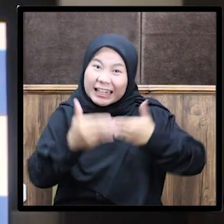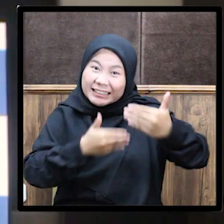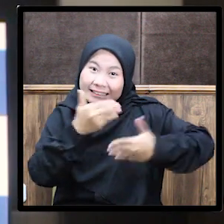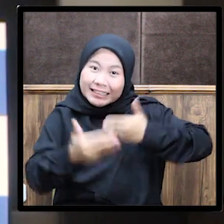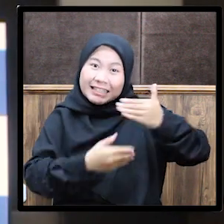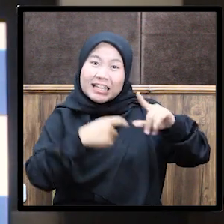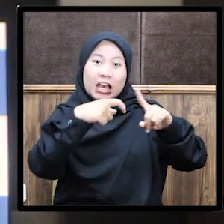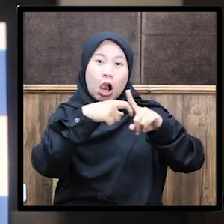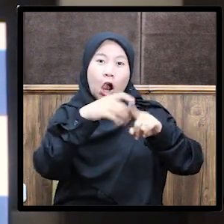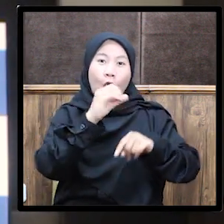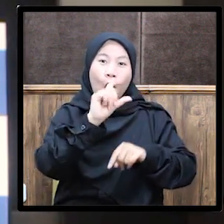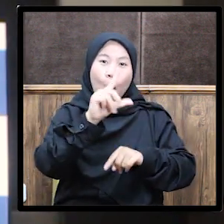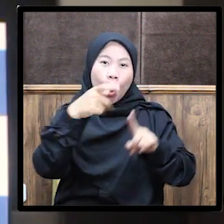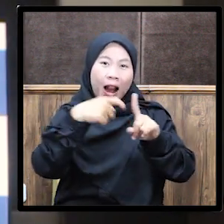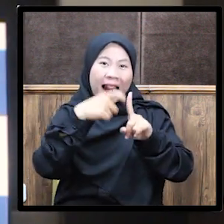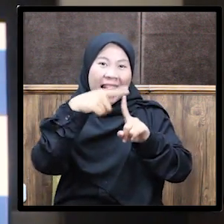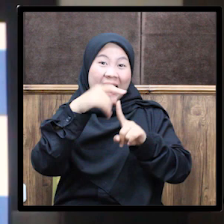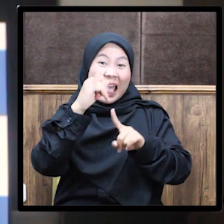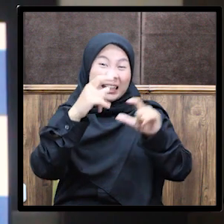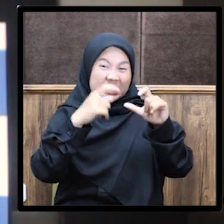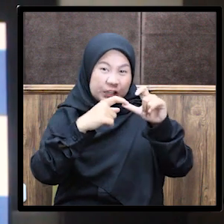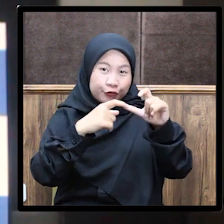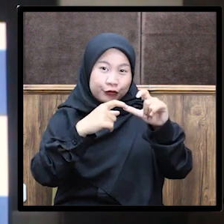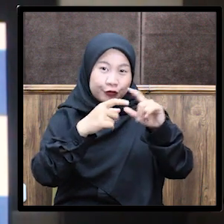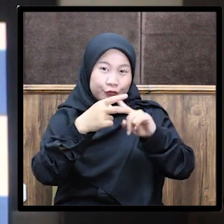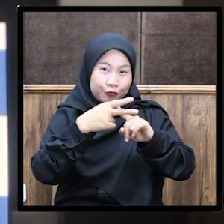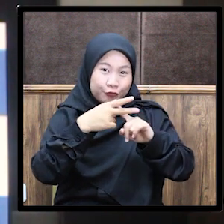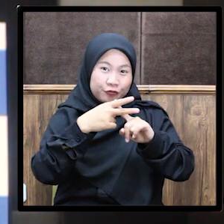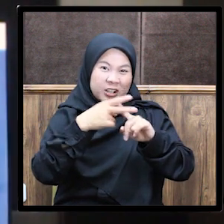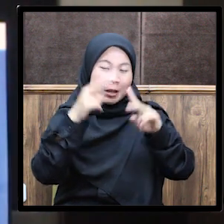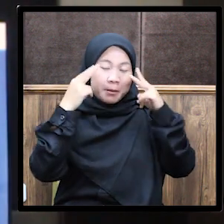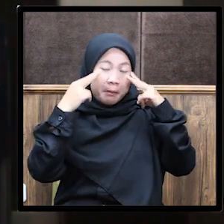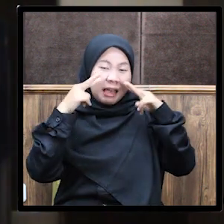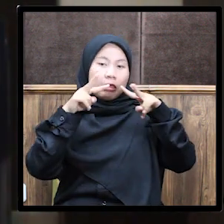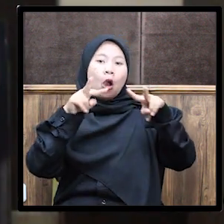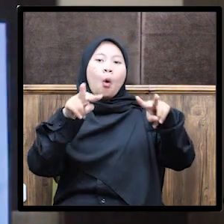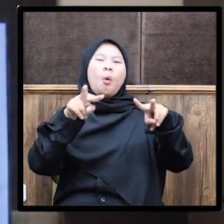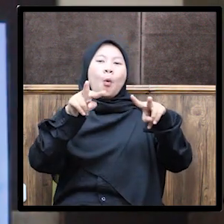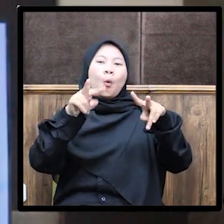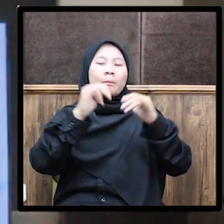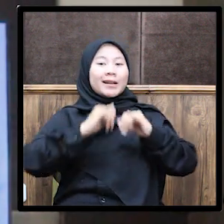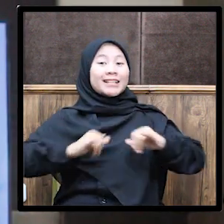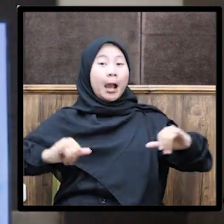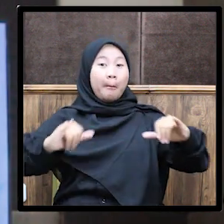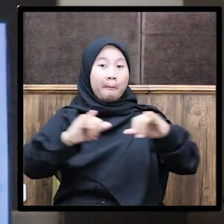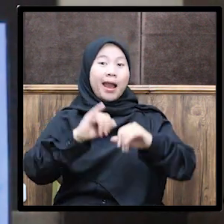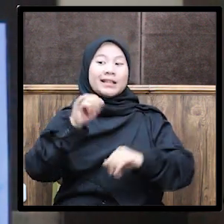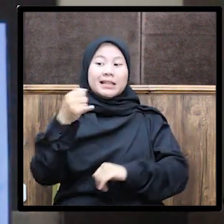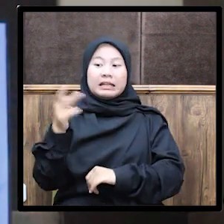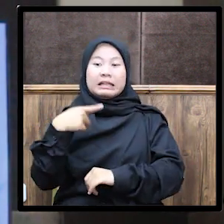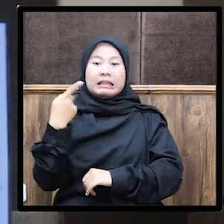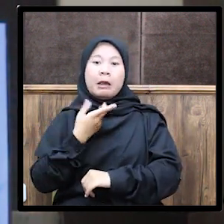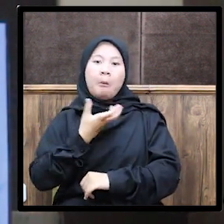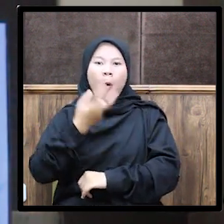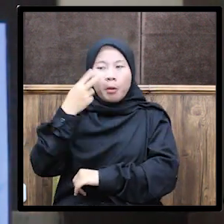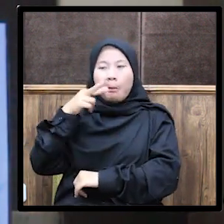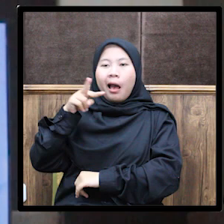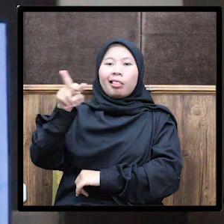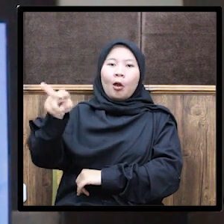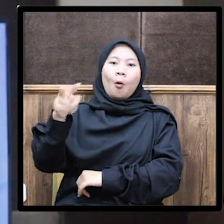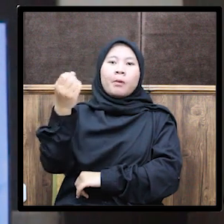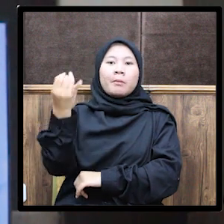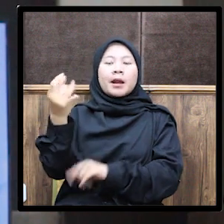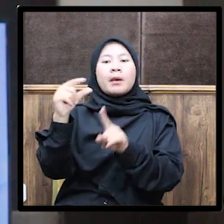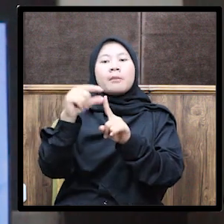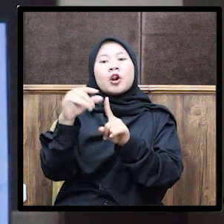melakukan pemantauan bersama-sama. Jadi kita akan memantau di sejumlah provinsi, kalau tidak salah sudah lebih